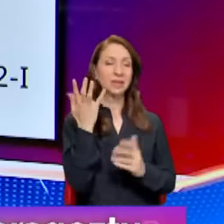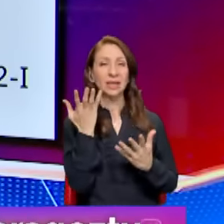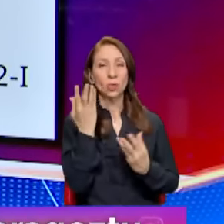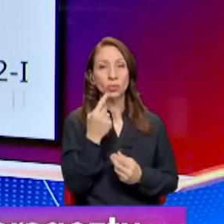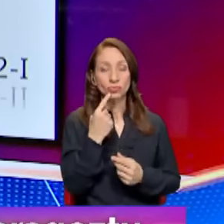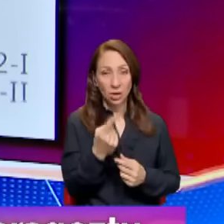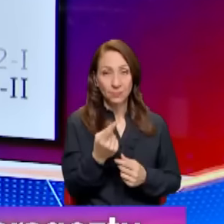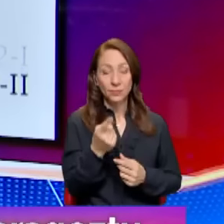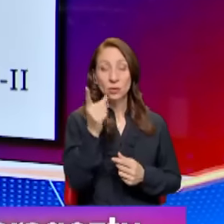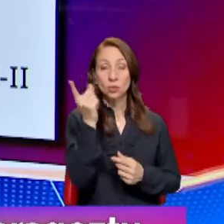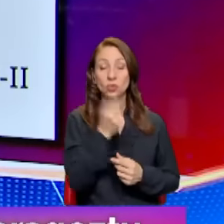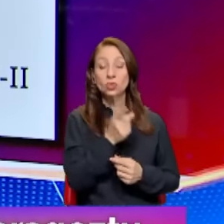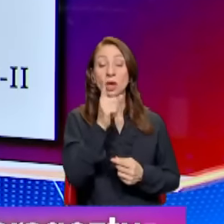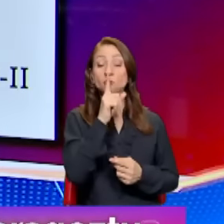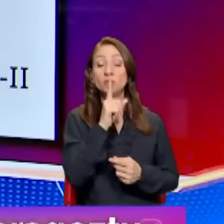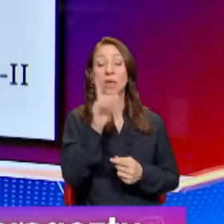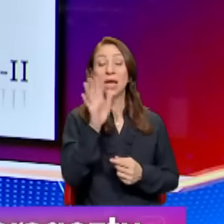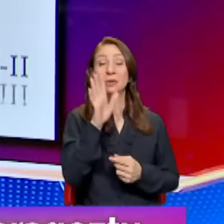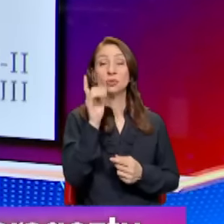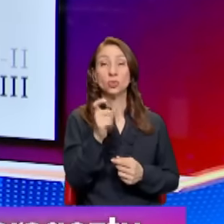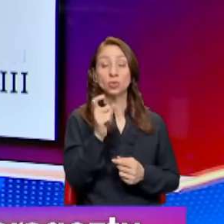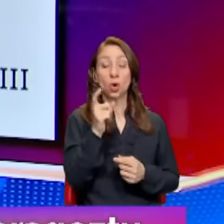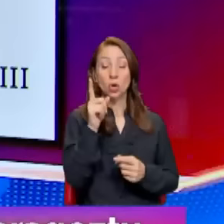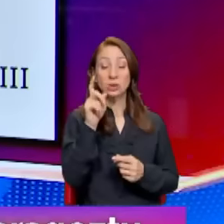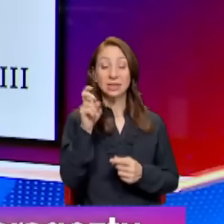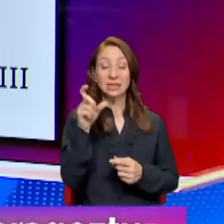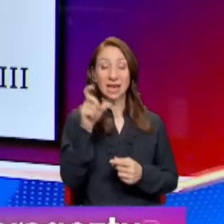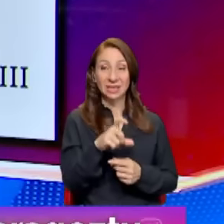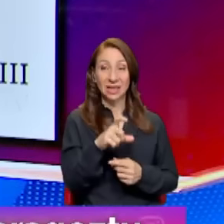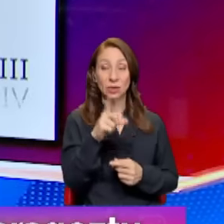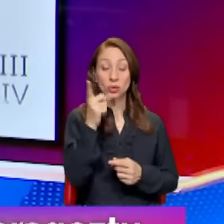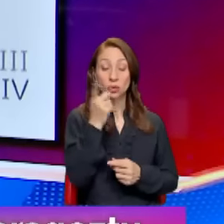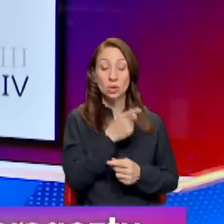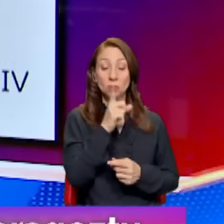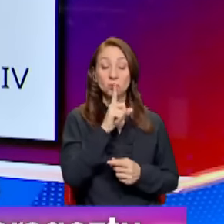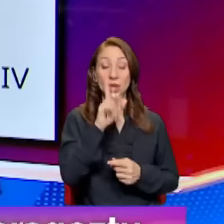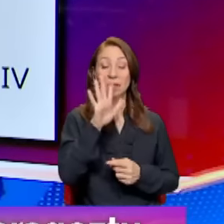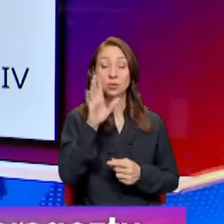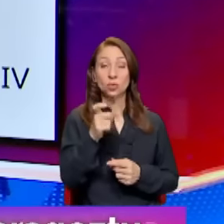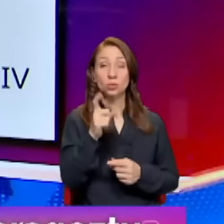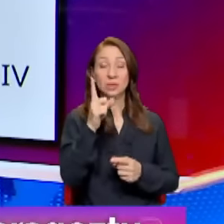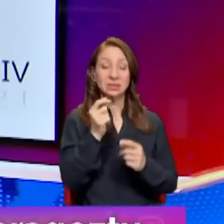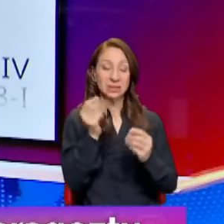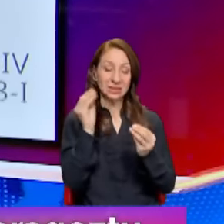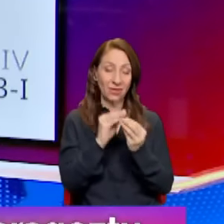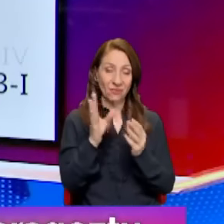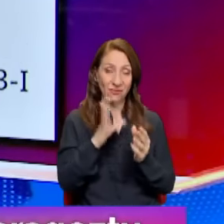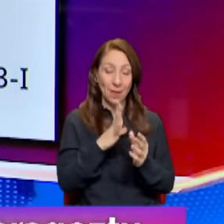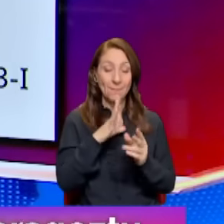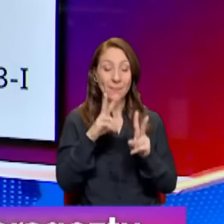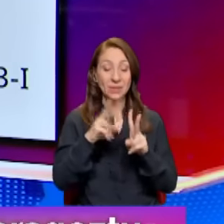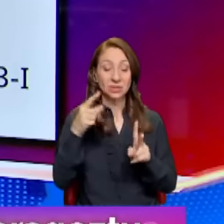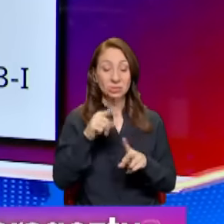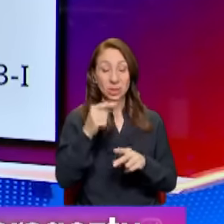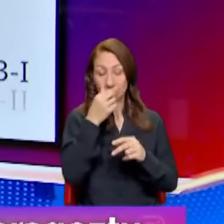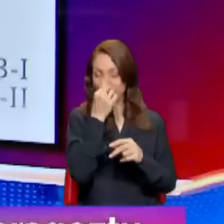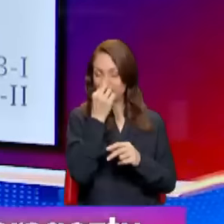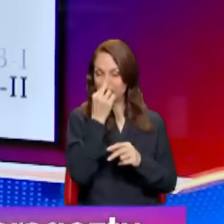söyleyeyim % 10000 59 18 ayda % 159'lu bir artış yani Mehmet Şimşek